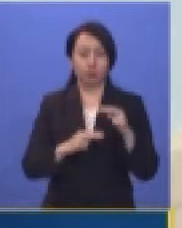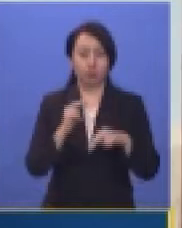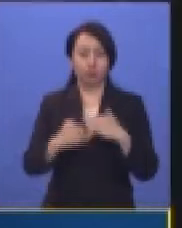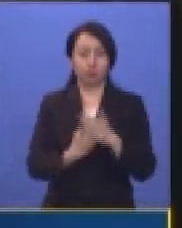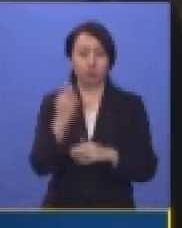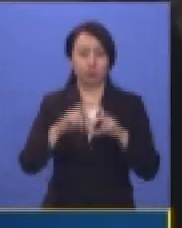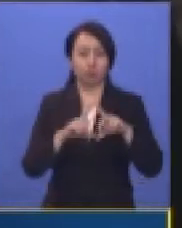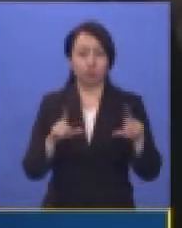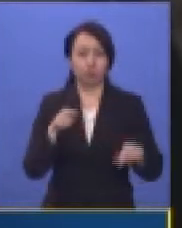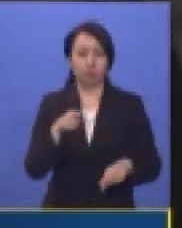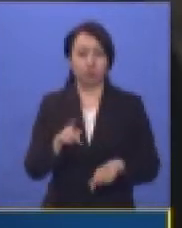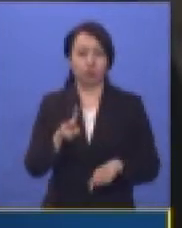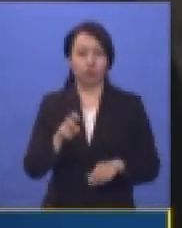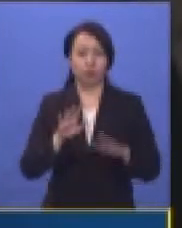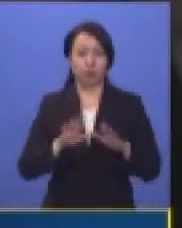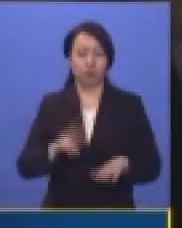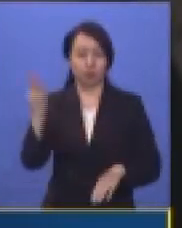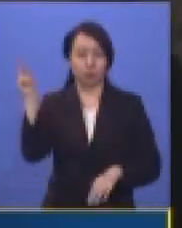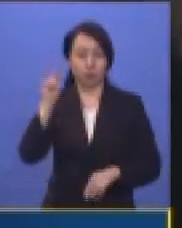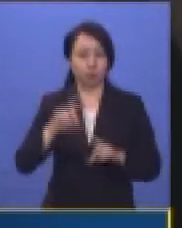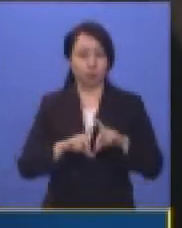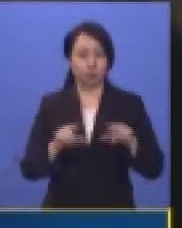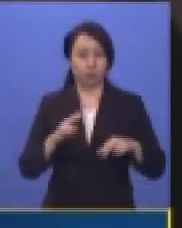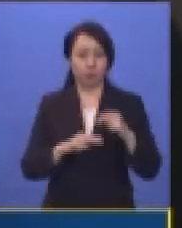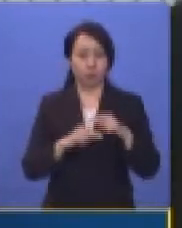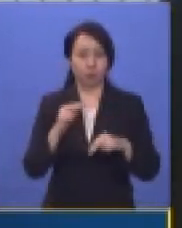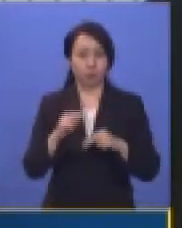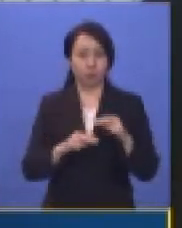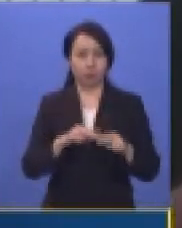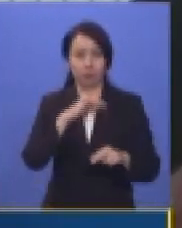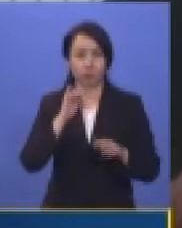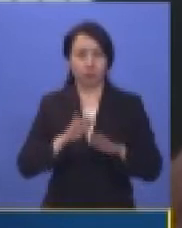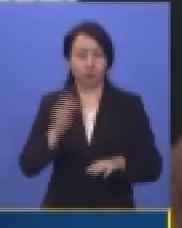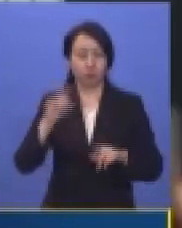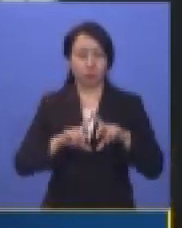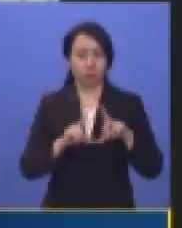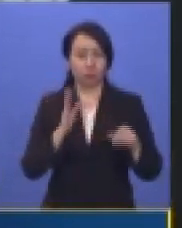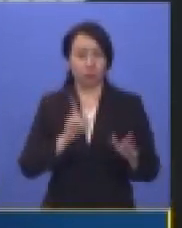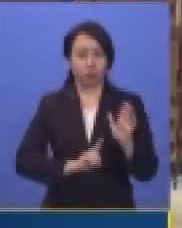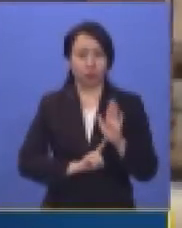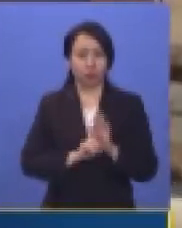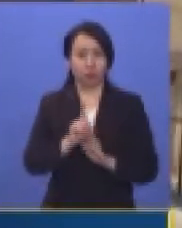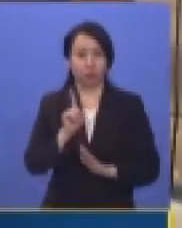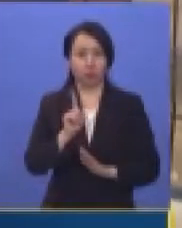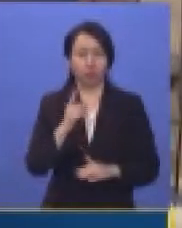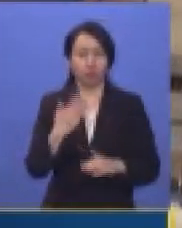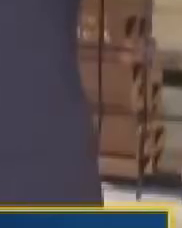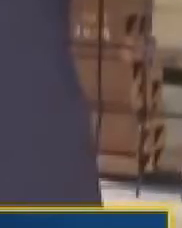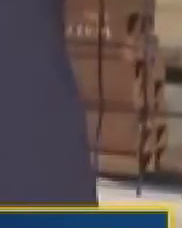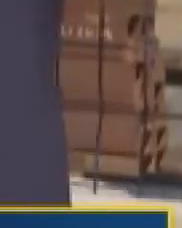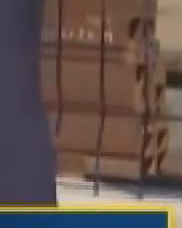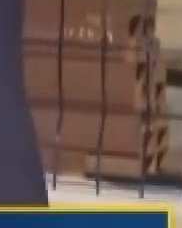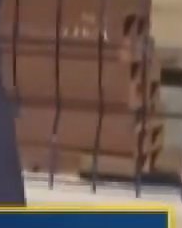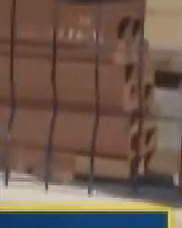на 1200 мест учебные заведения строится в густонаселенном районе школа будет введено в эксплуатацию в конце года